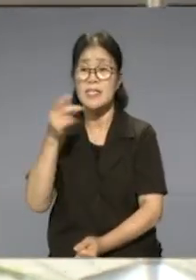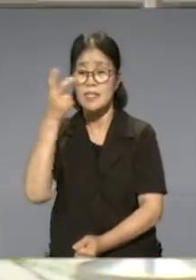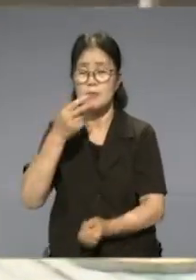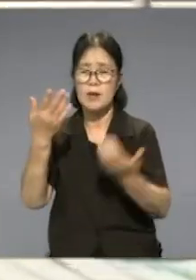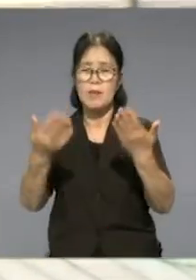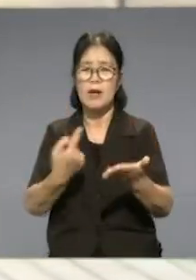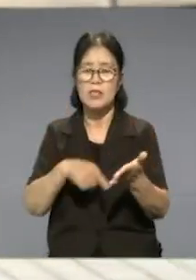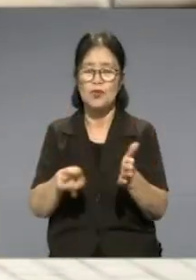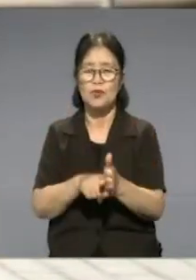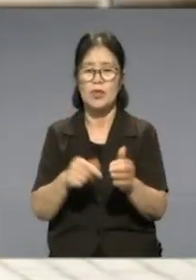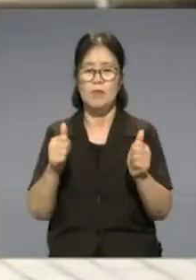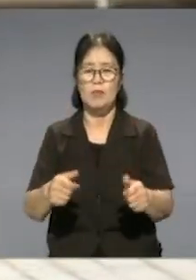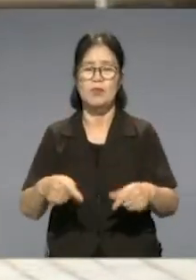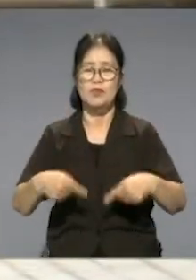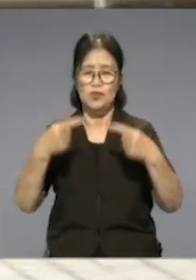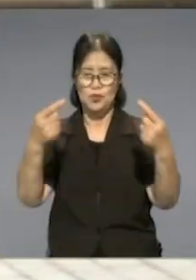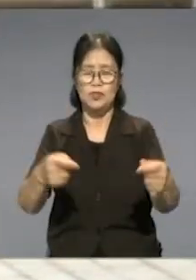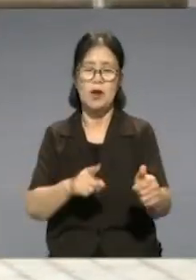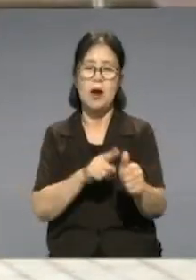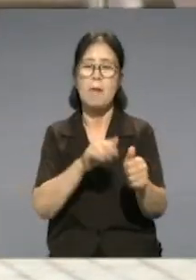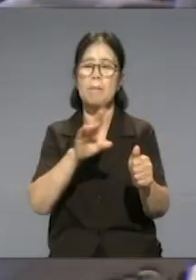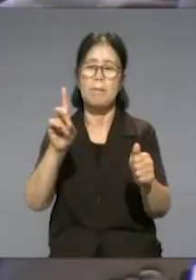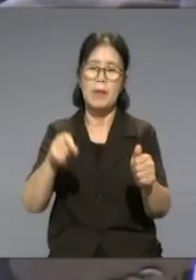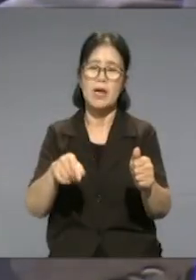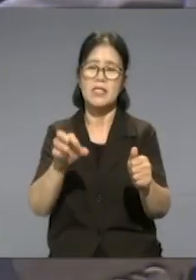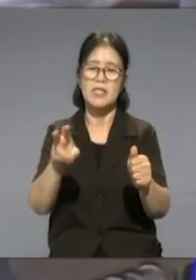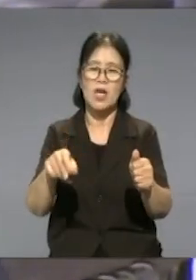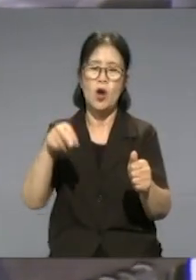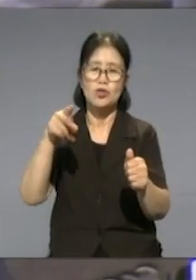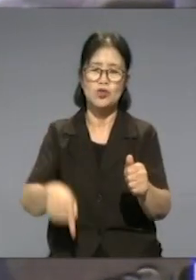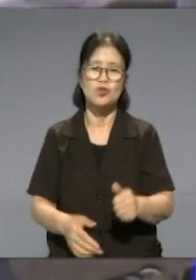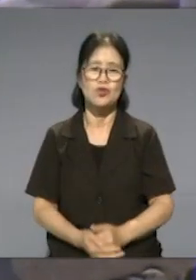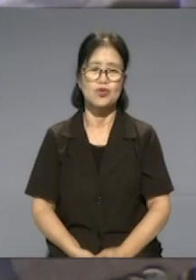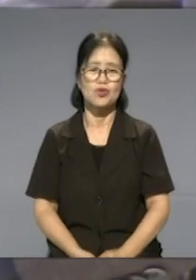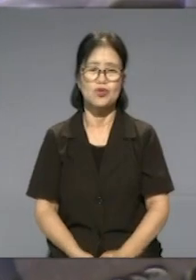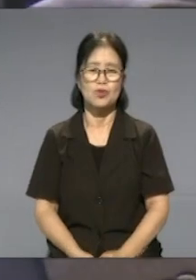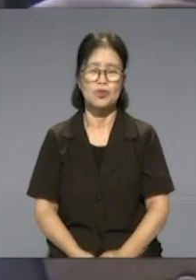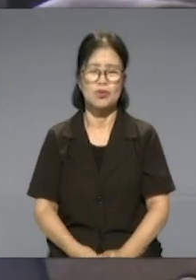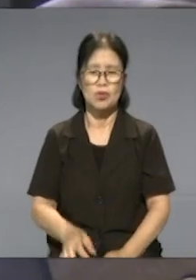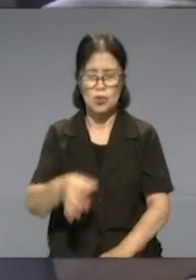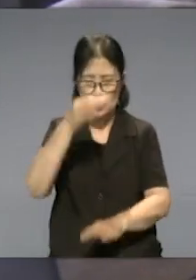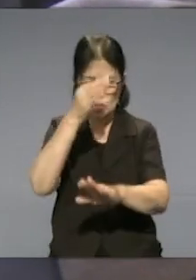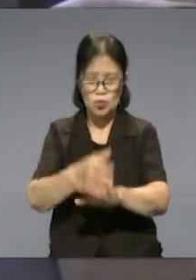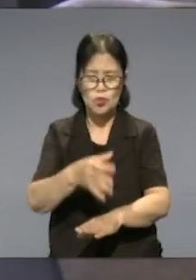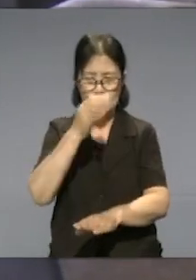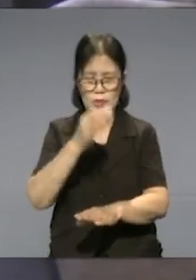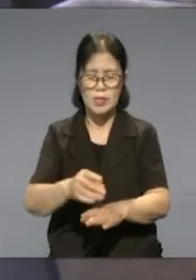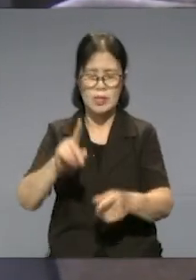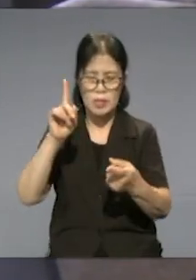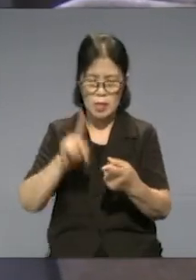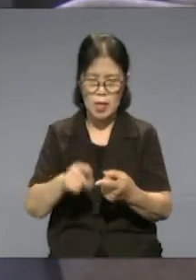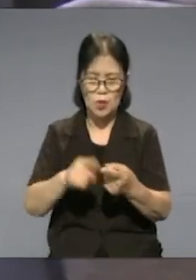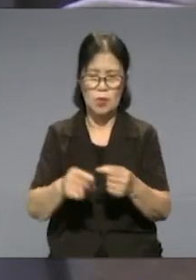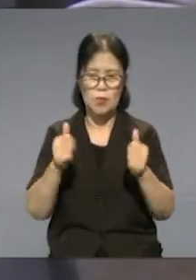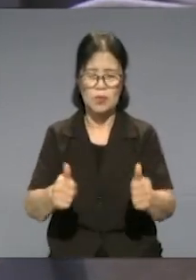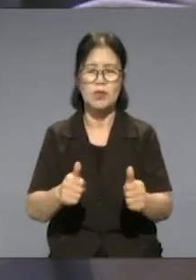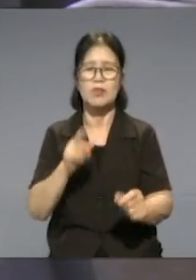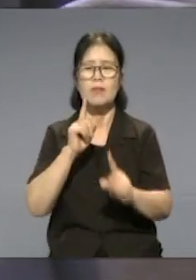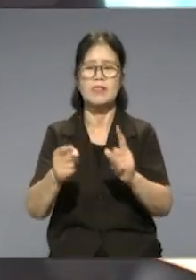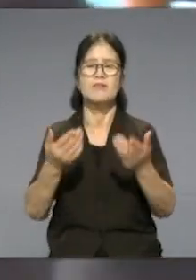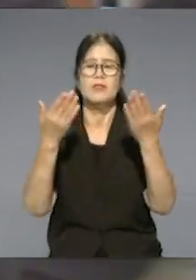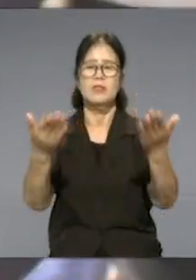받기 위해 법원에 출석한 박영수 전 특별검사 근본이 송구스럽습니다 있는 그대로 법정에서